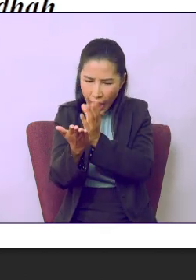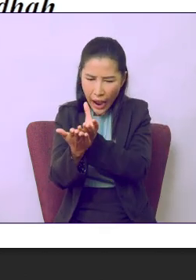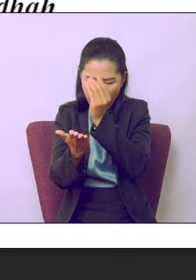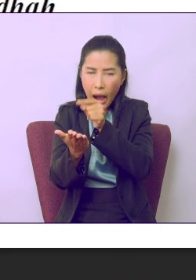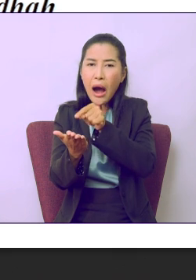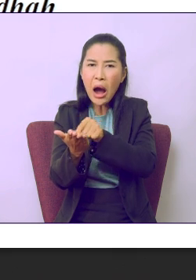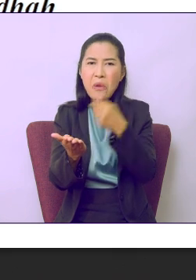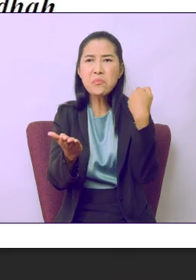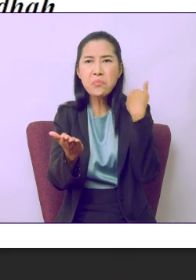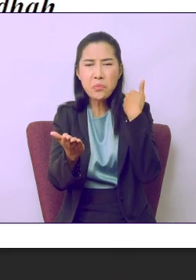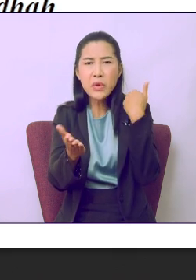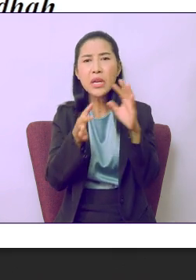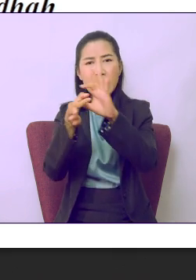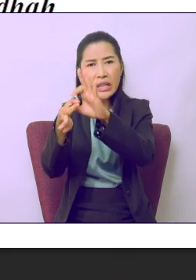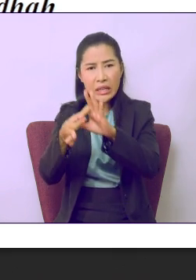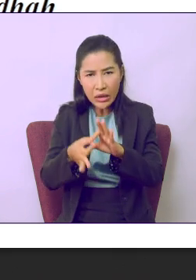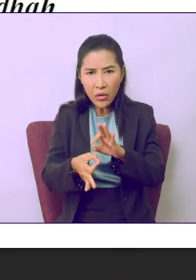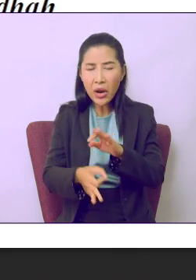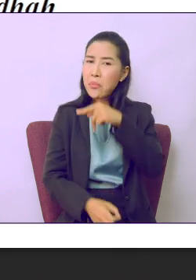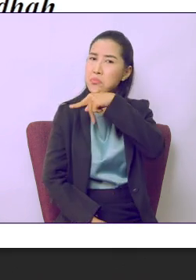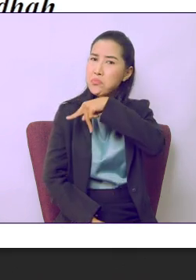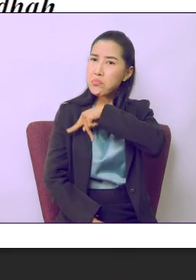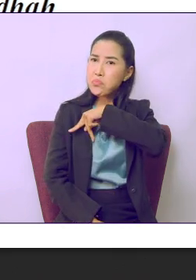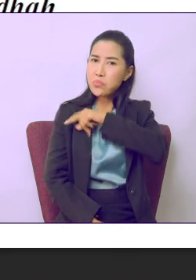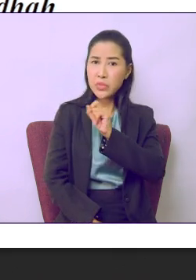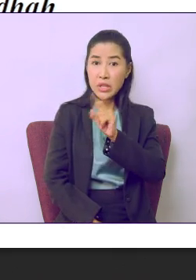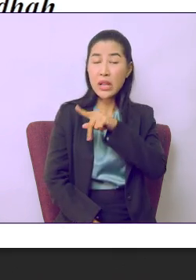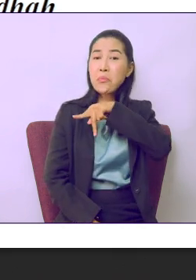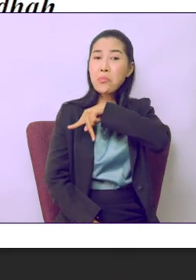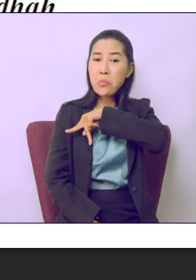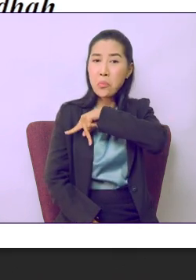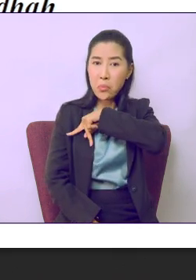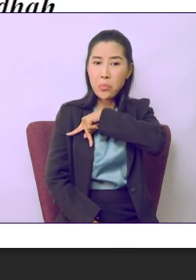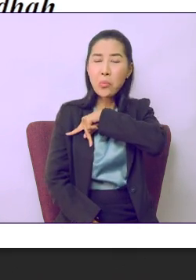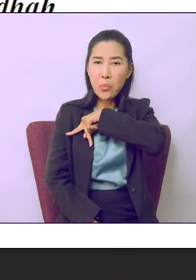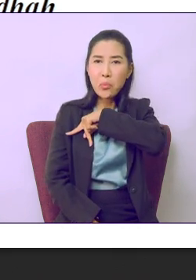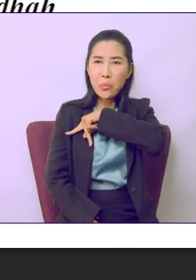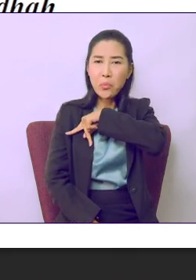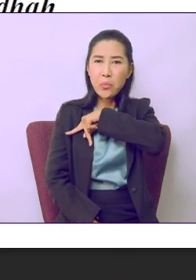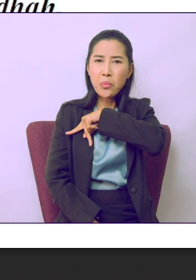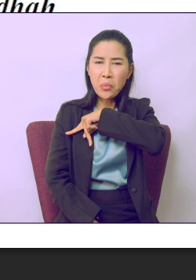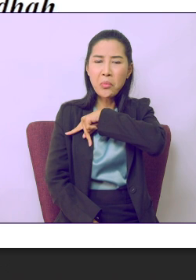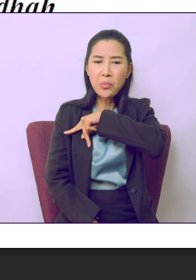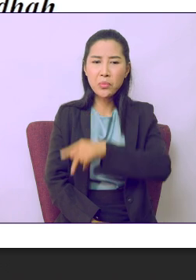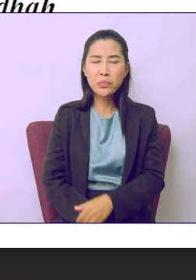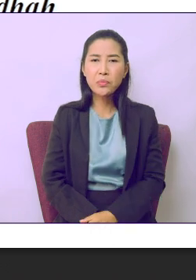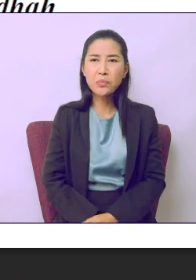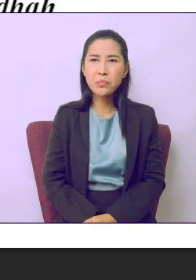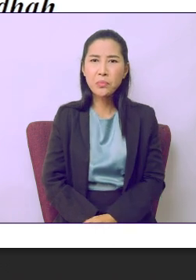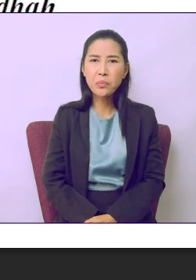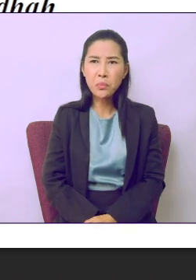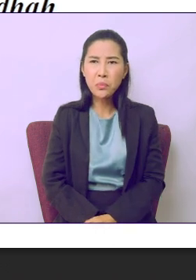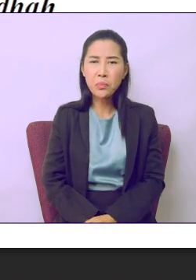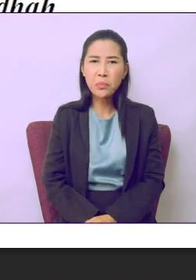ว่านะครับมีหลายอย่างข้องเกี่ยวกับพระพระพุทธศาสนามากอ่าอย่างมีบางลกเนี่ยนะครับอ่าเป็นท่อนเนาะอ่า